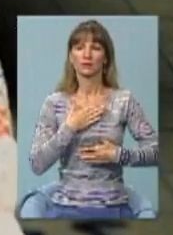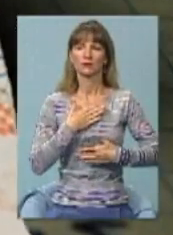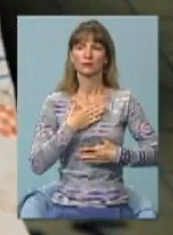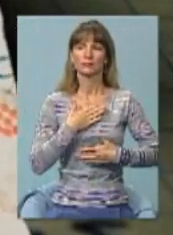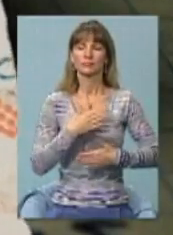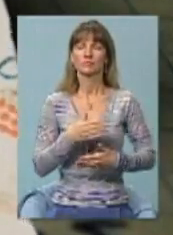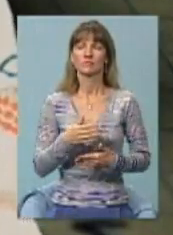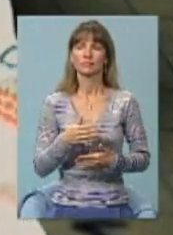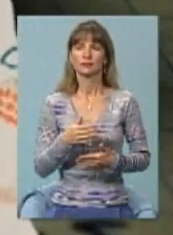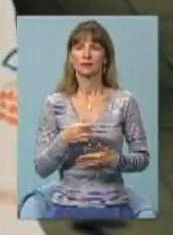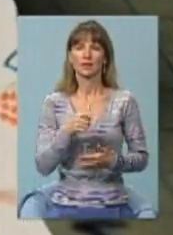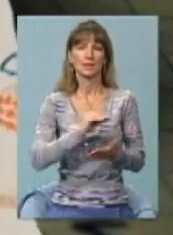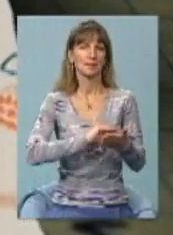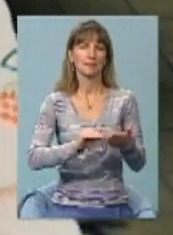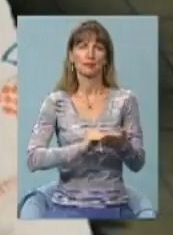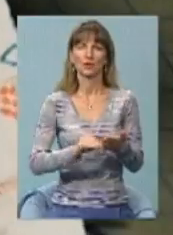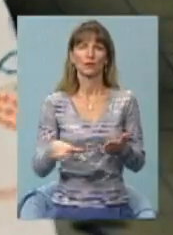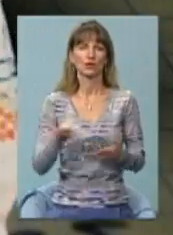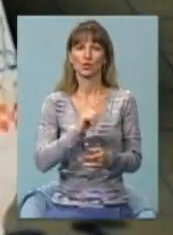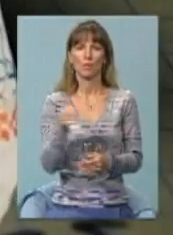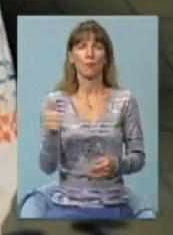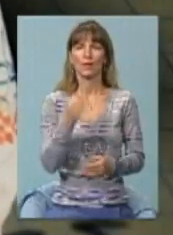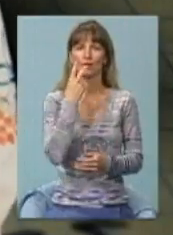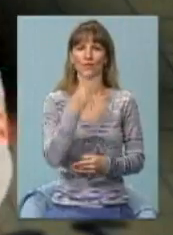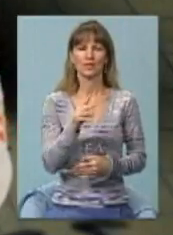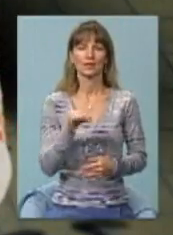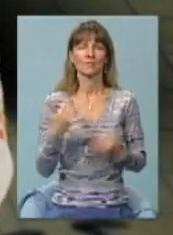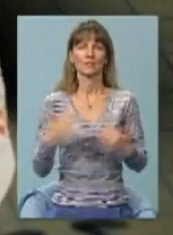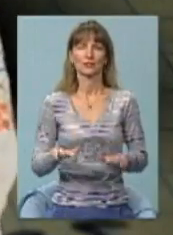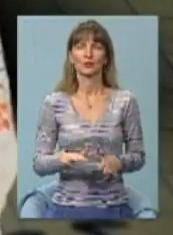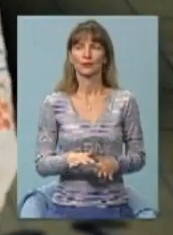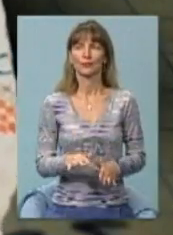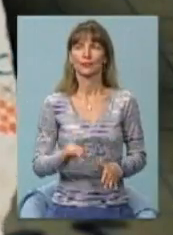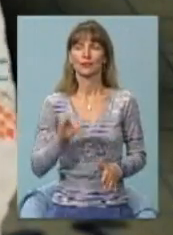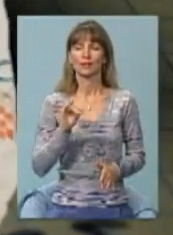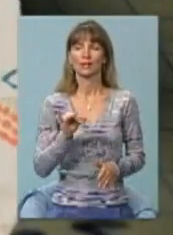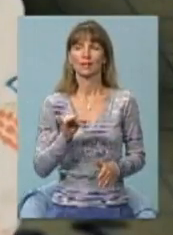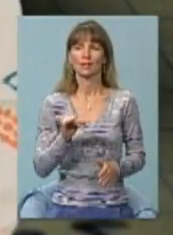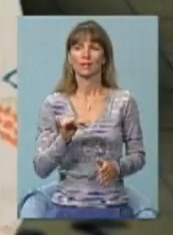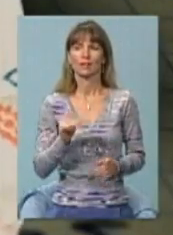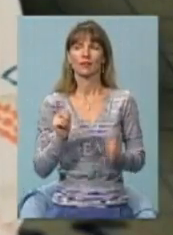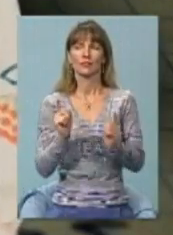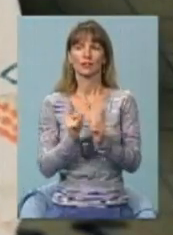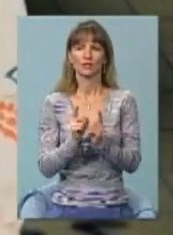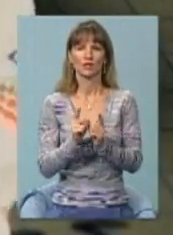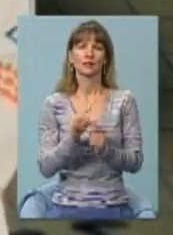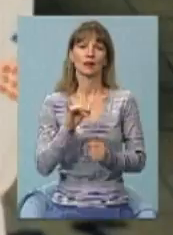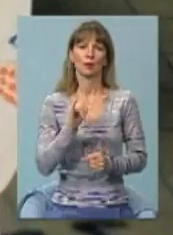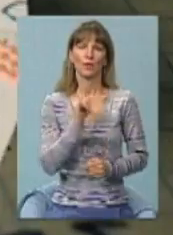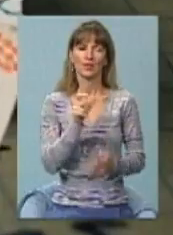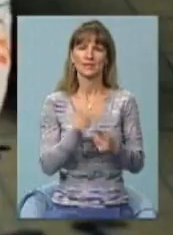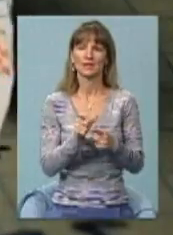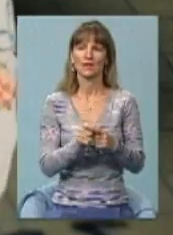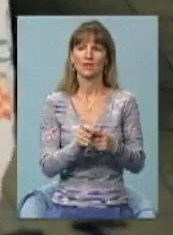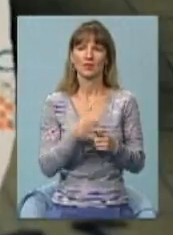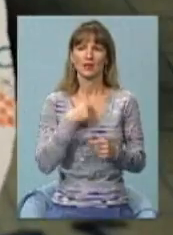графоманію. Они пишут обо всем, что первое увидели, и все. И даже встречаются нехорошие слова. Но я не